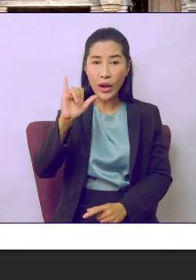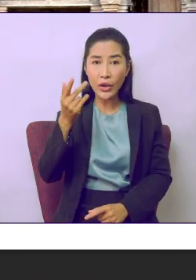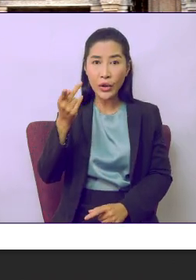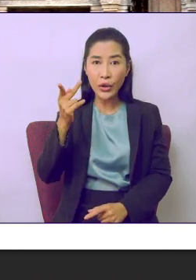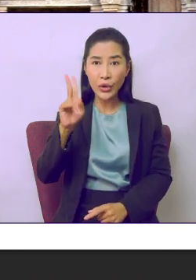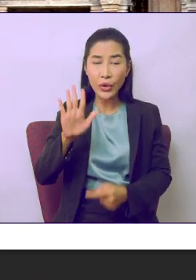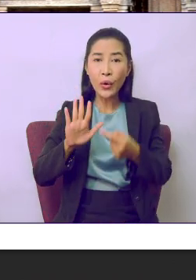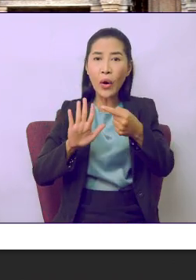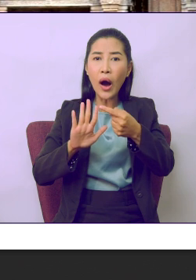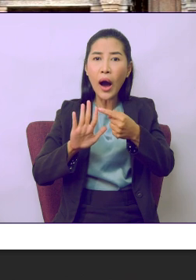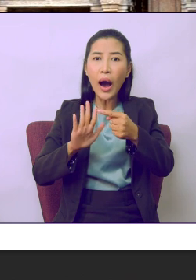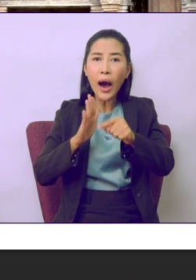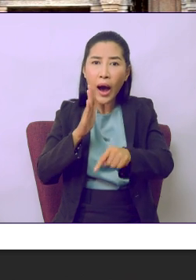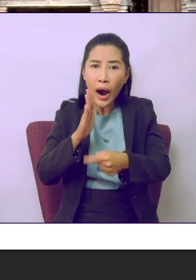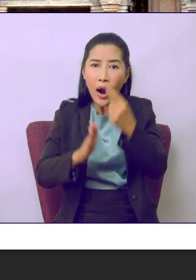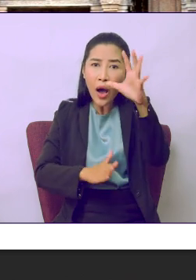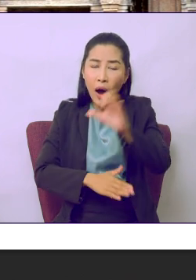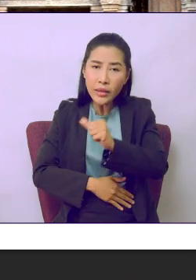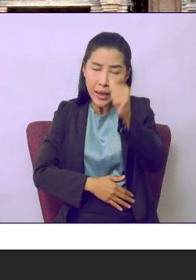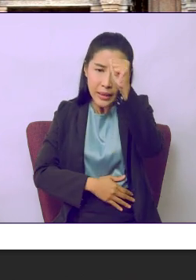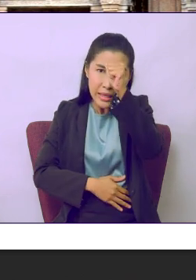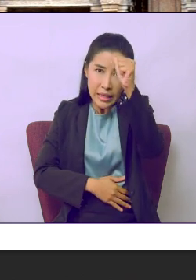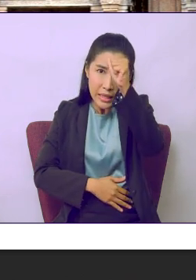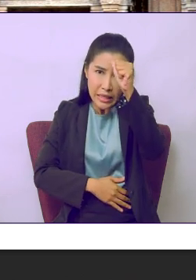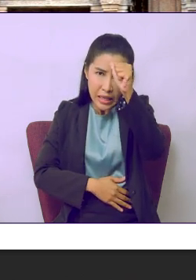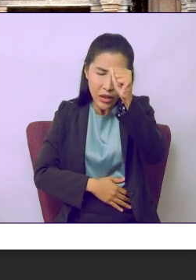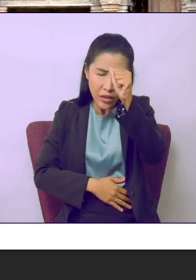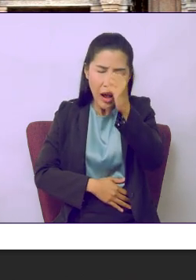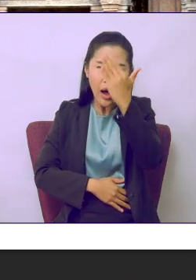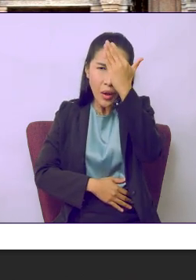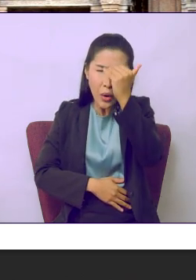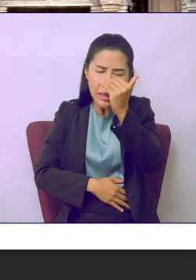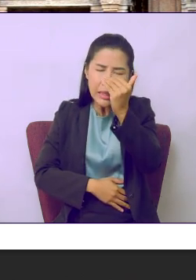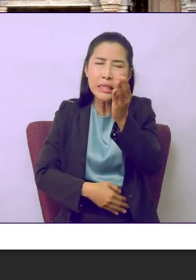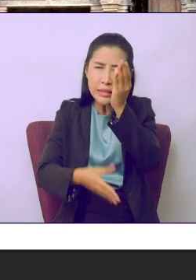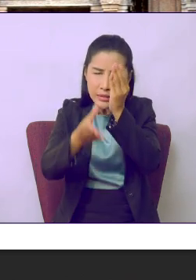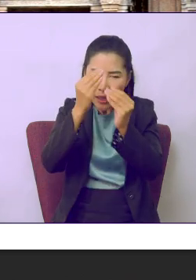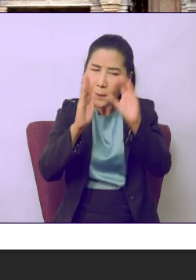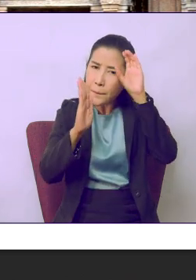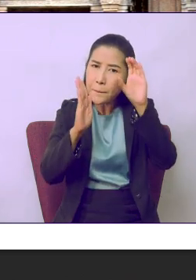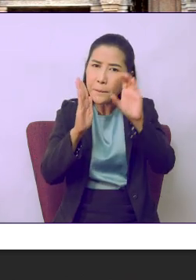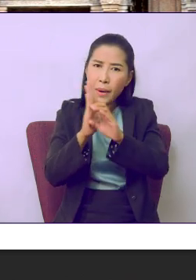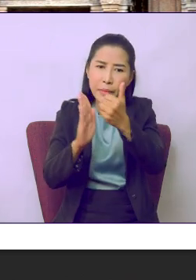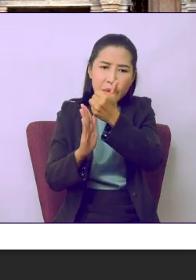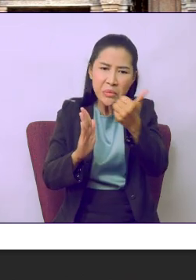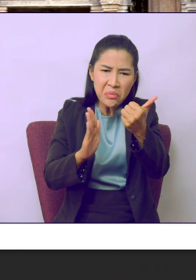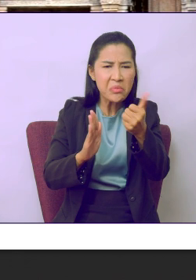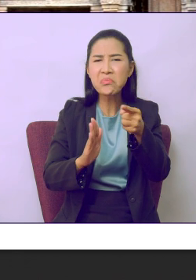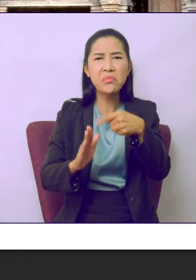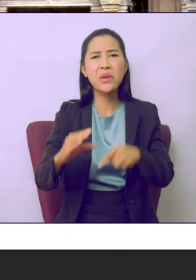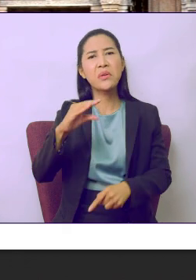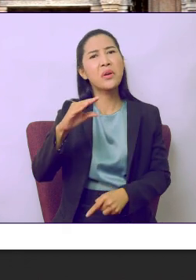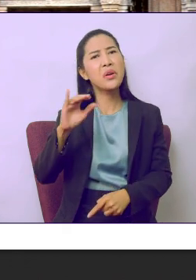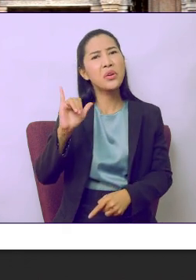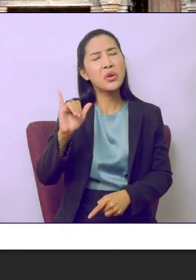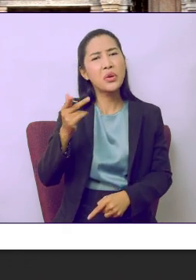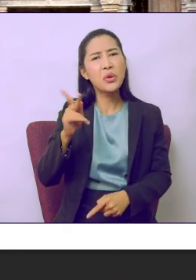ประเทศอินเดียเพราะว่าขนาดอ่าอ่าถ้าเราศึกษาแล้วเนี่ยนะครับอันอื่นนะครับภาพอื่นๆเขาไม่ได้บอกว่าเขาเป็นโยคะนะ